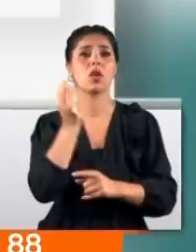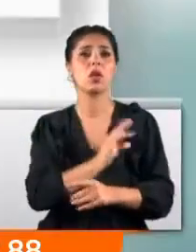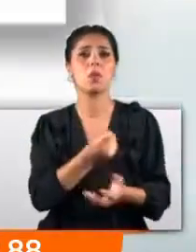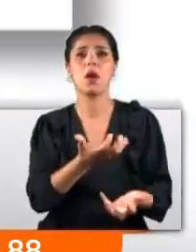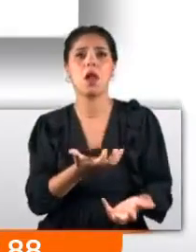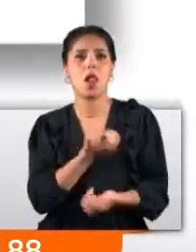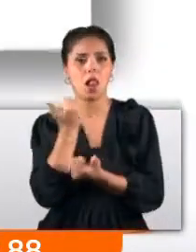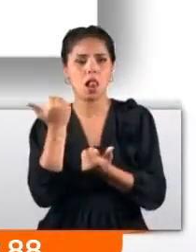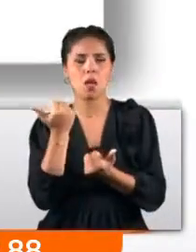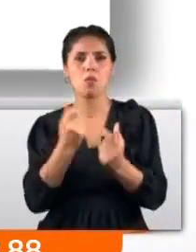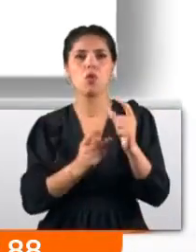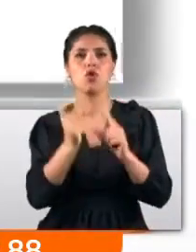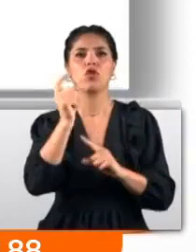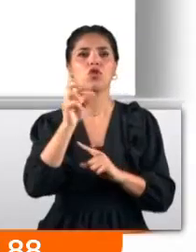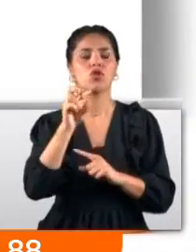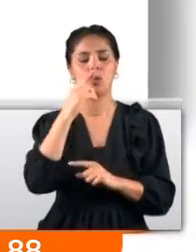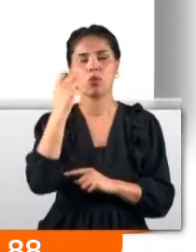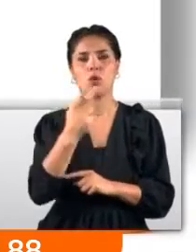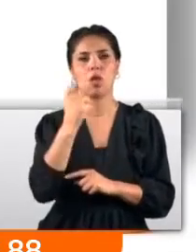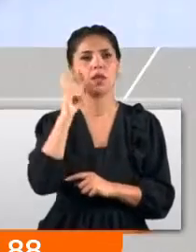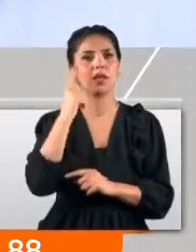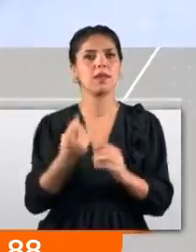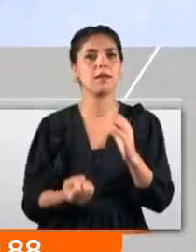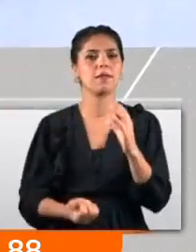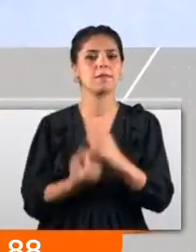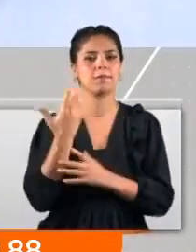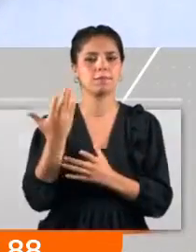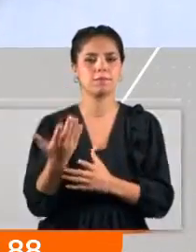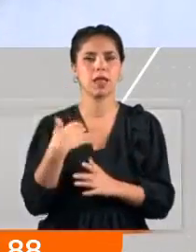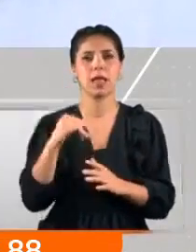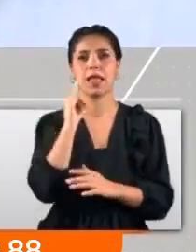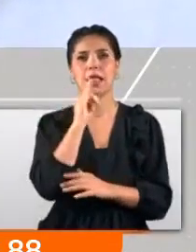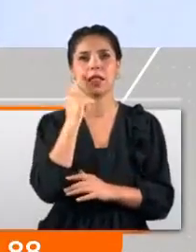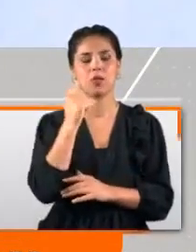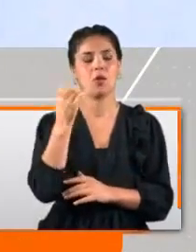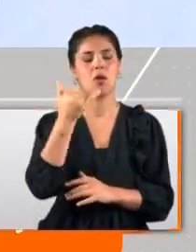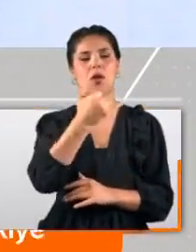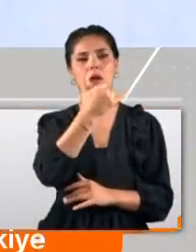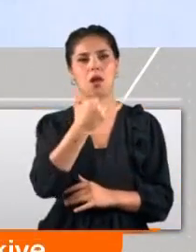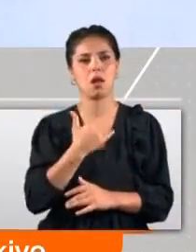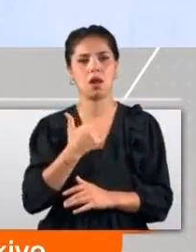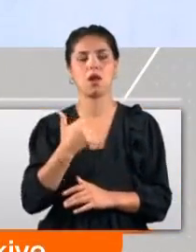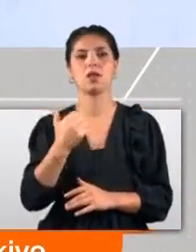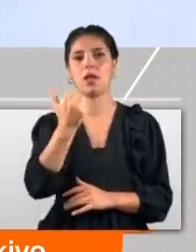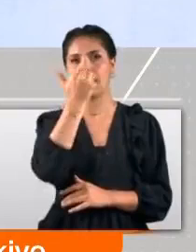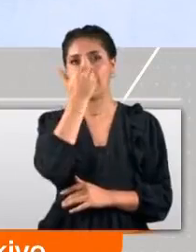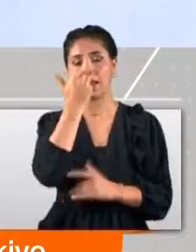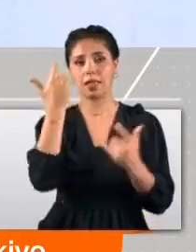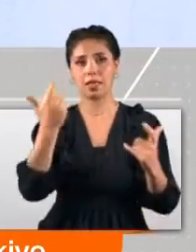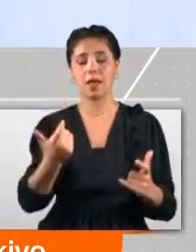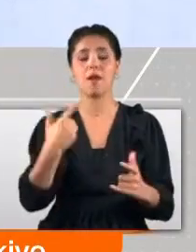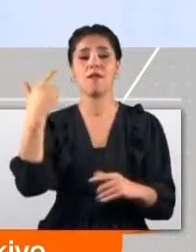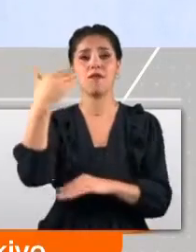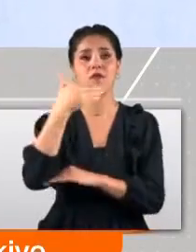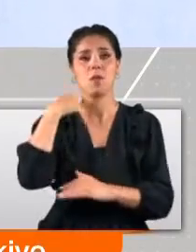türlü alamadı. Çip vurgun iddiaları gündeme bomba gibi düştü. Bana Instagram üzerinden ulaştı. Kanadalı şirketle anlaşma yaptığını ve